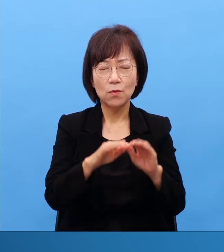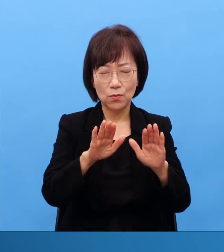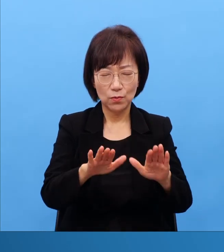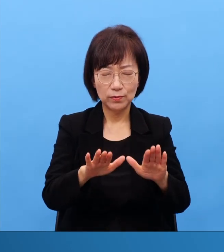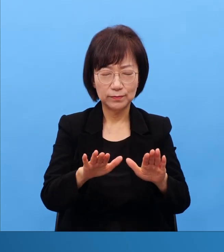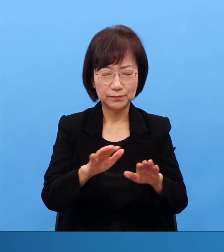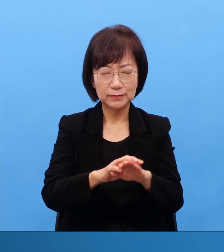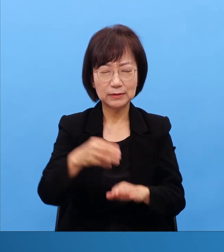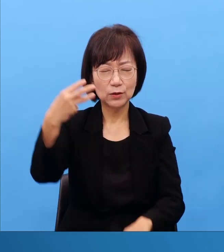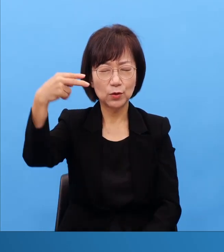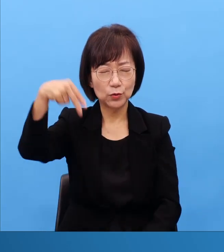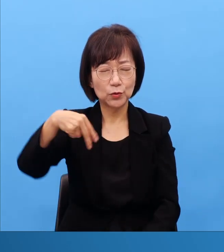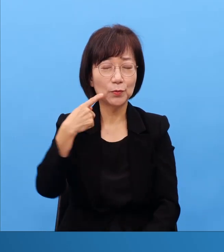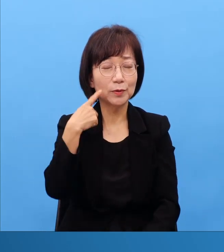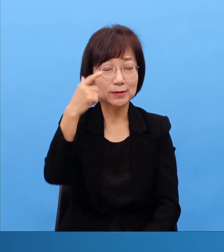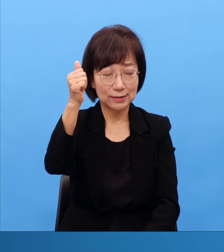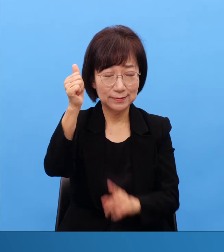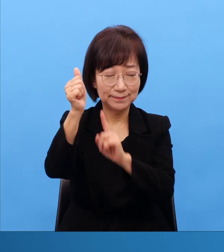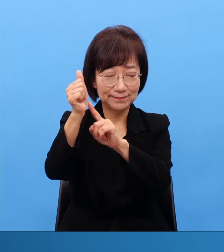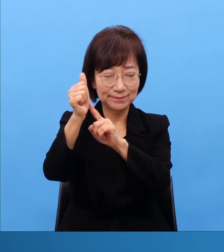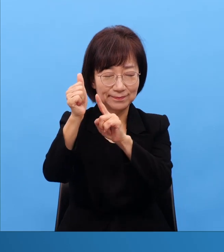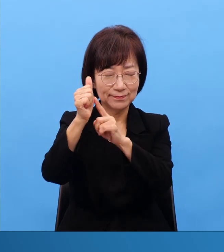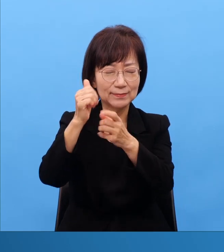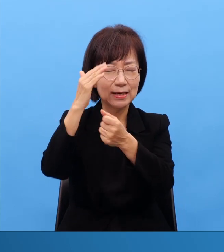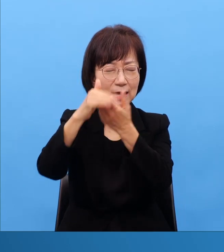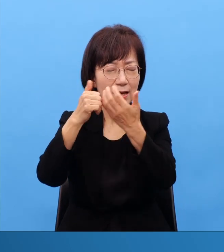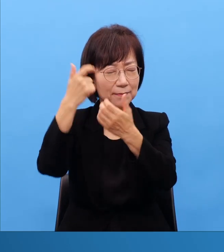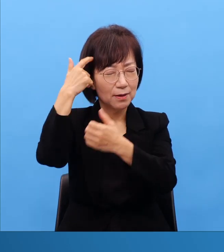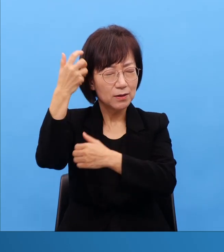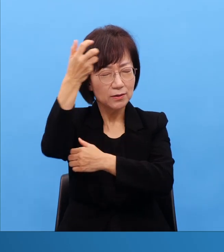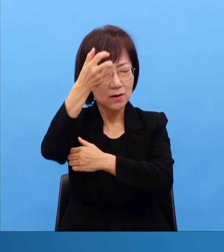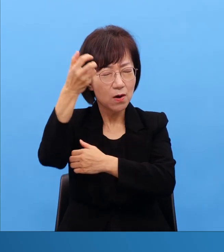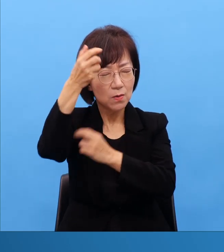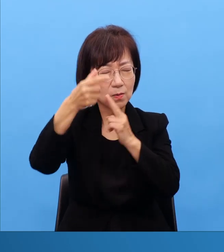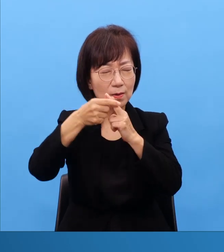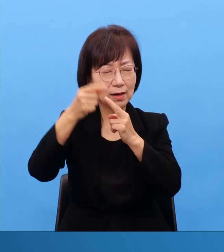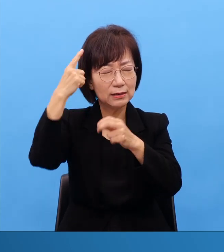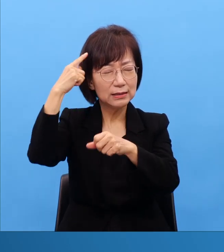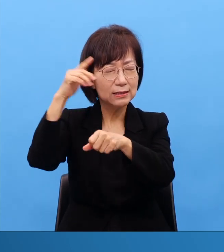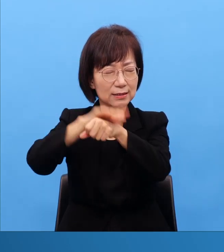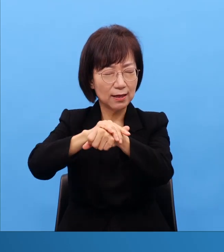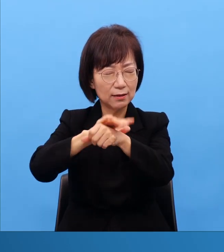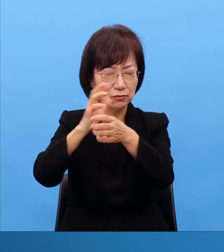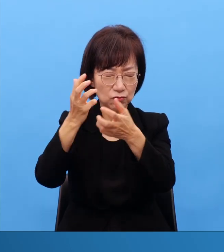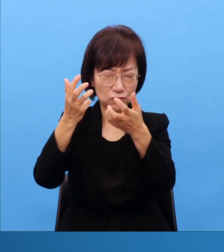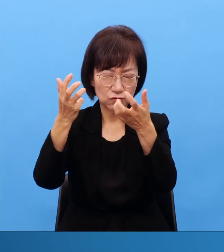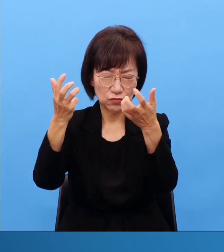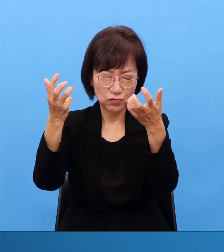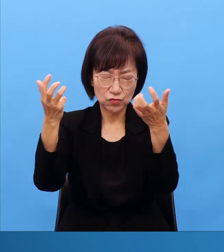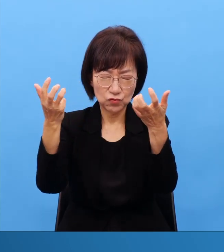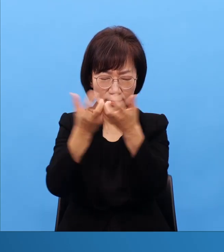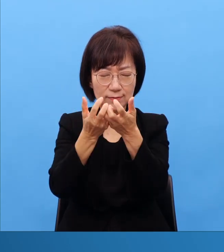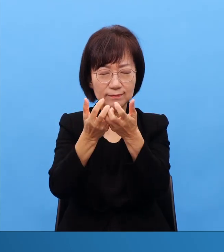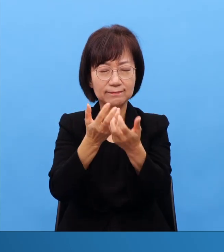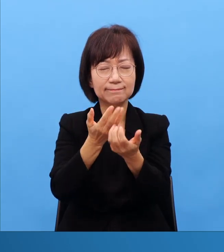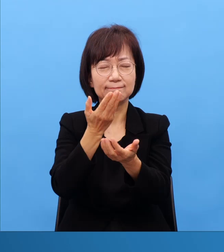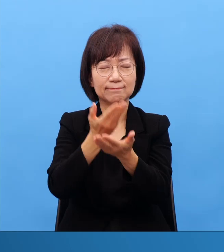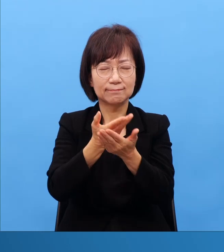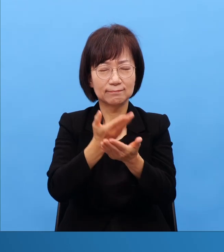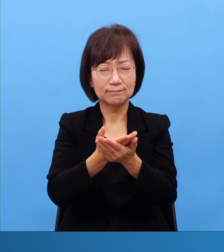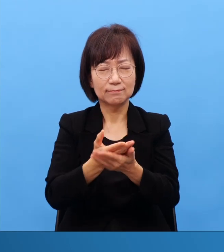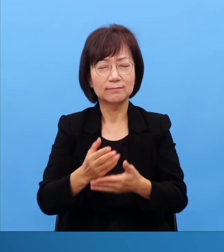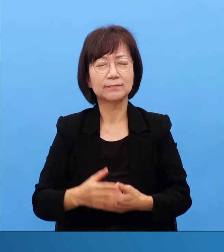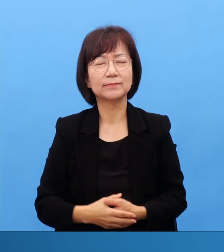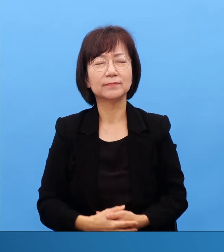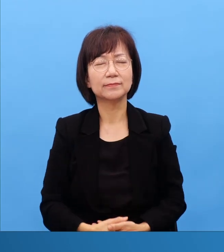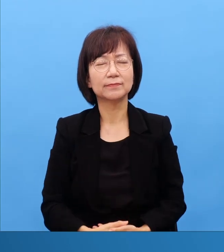유 목사님께 하나님의 영과 지혜로 충만케 하여 주옵소서. Please for Reverend New, whom you have raised to the pulpit with your spirit